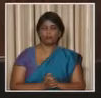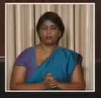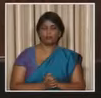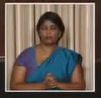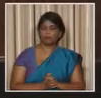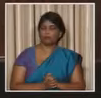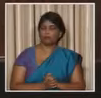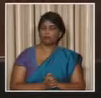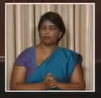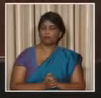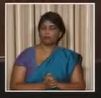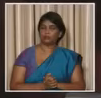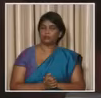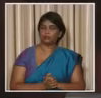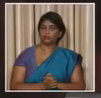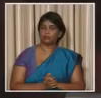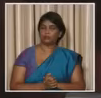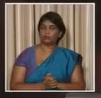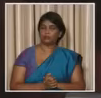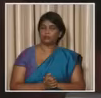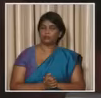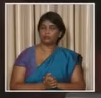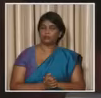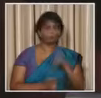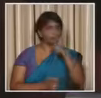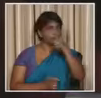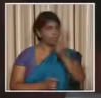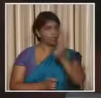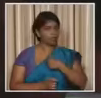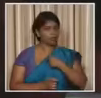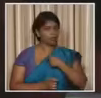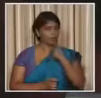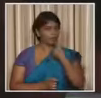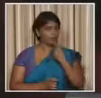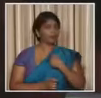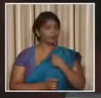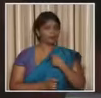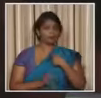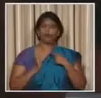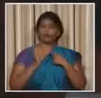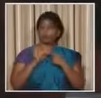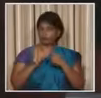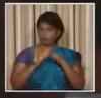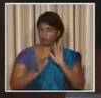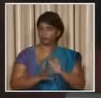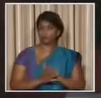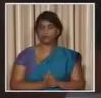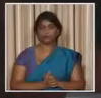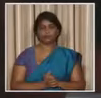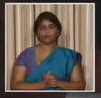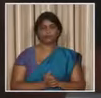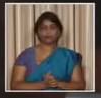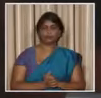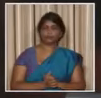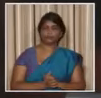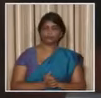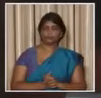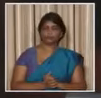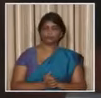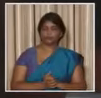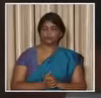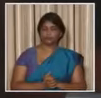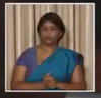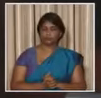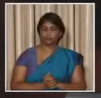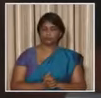என்னுடைய பெயரை குறிப்பிட்டபடியால் நான் அதுக்கு நான் பதில் சொல்லத்தான் வேணும். அதாவது நீங்கள் இங்கு இது முடிகிறதுக்கிட்ட